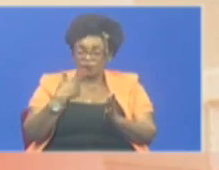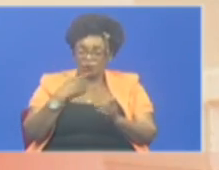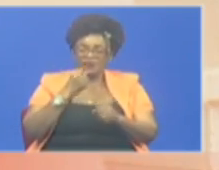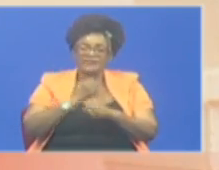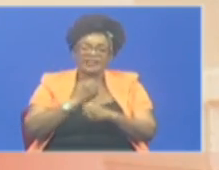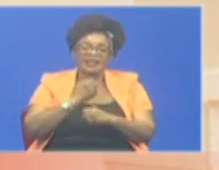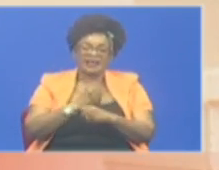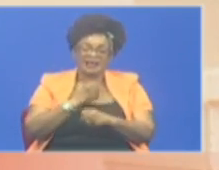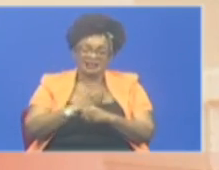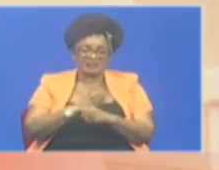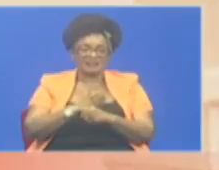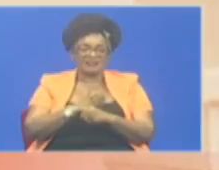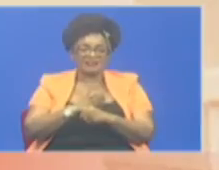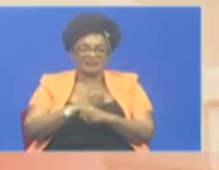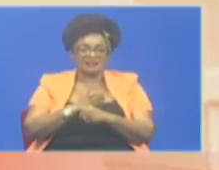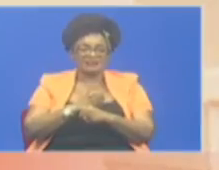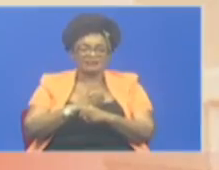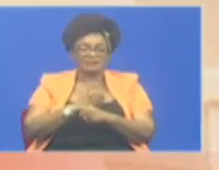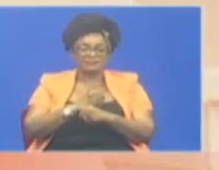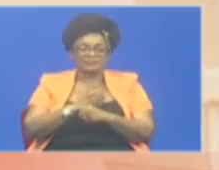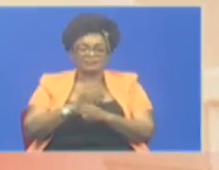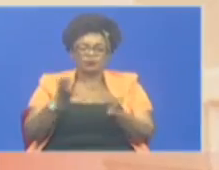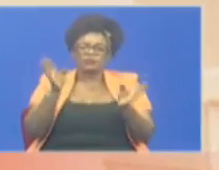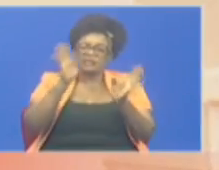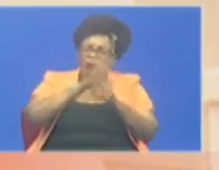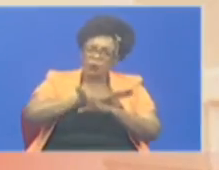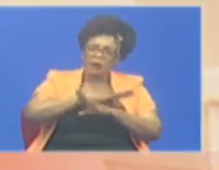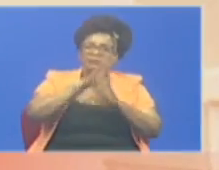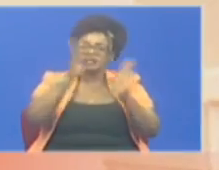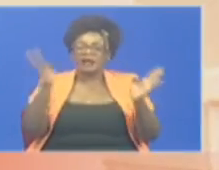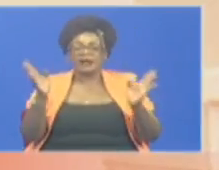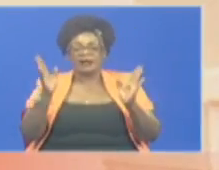kazi usiku na mchana ya kutulinda.